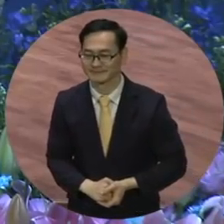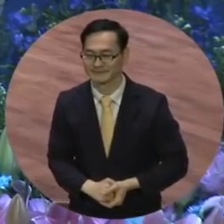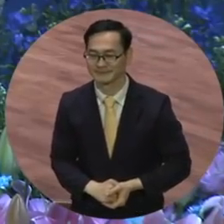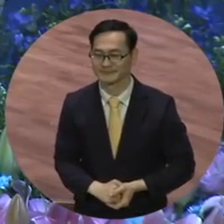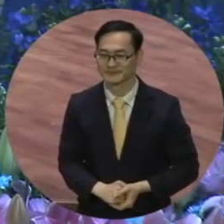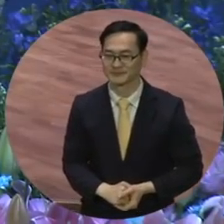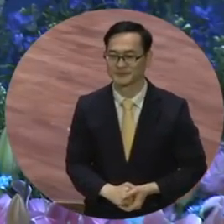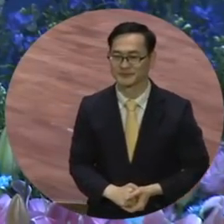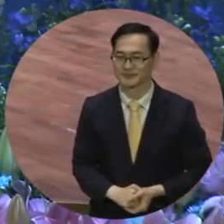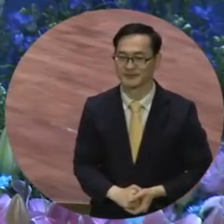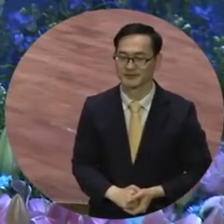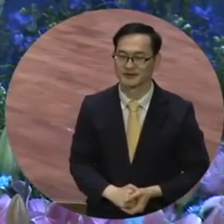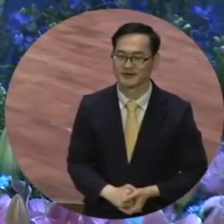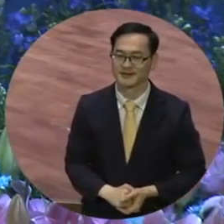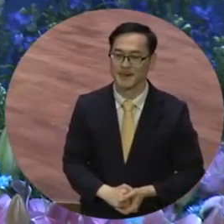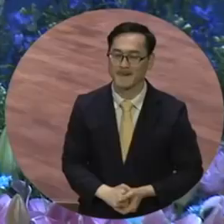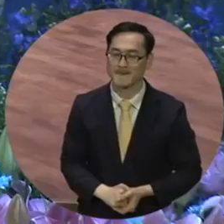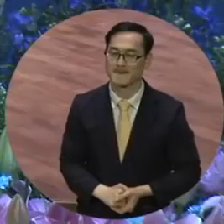지가 뭐 하나님이라고